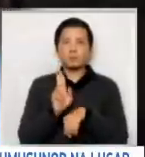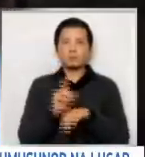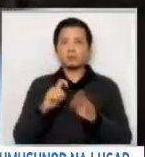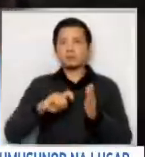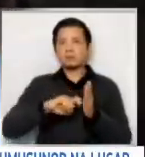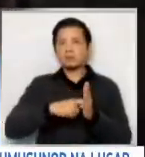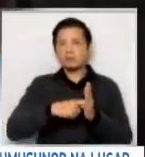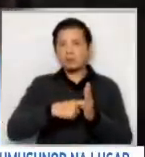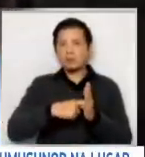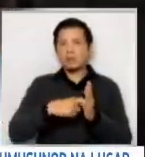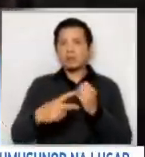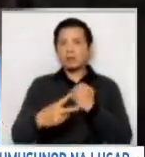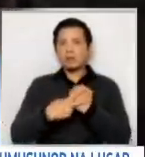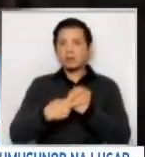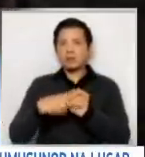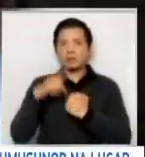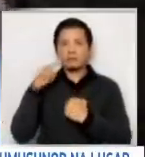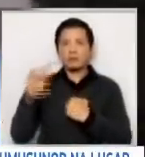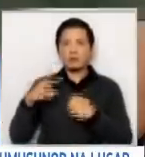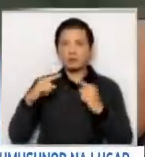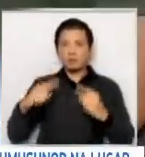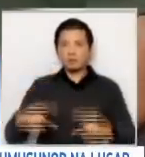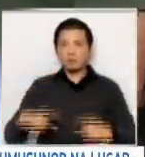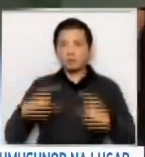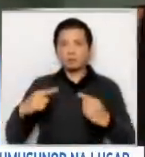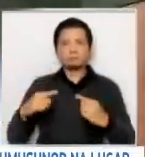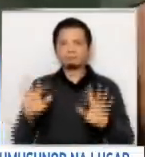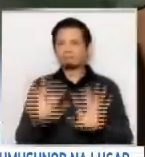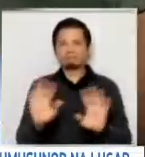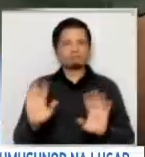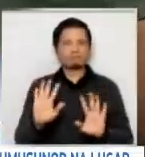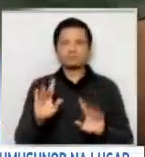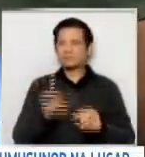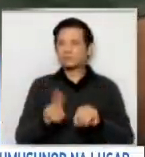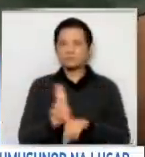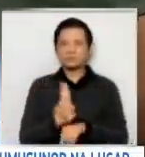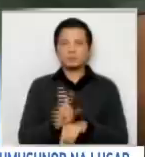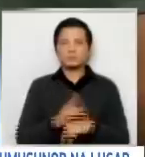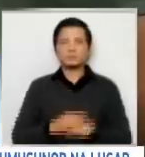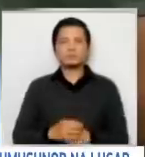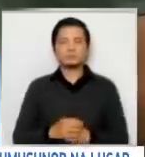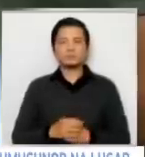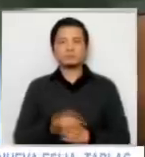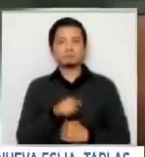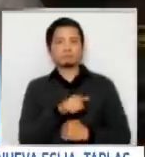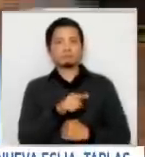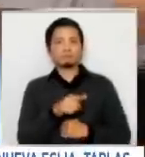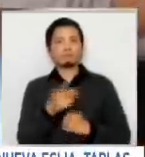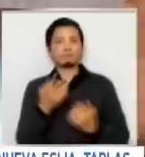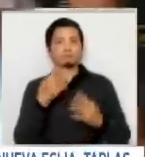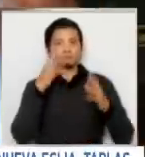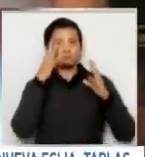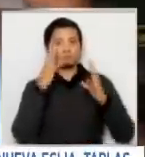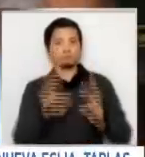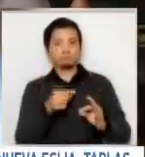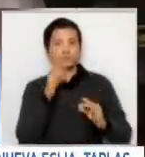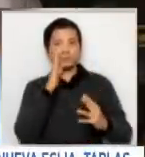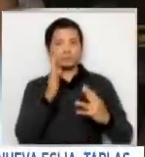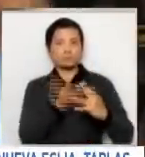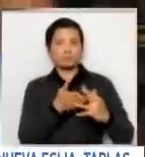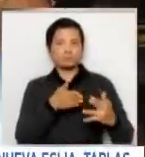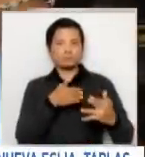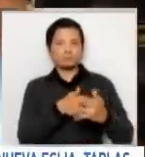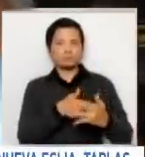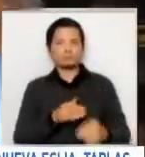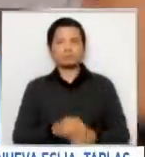ng kanilang manibela, hindi rin po magiging reliable. Desidido mga ninakawan na magsampa ng reklamo. Mamimihasa po sila pag